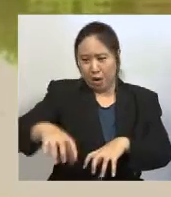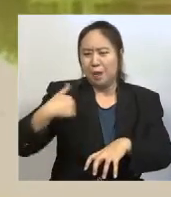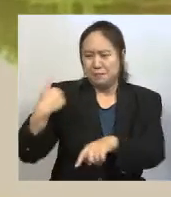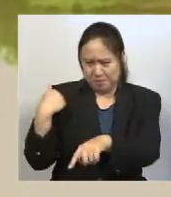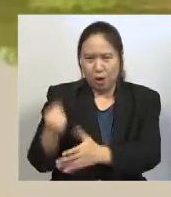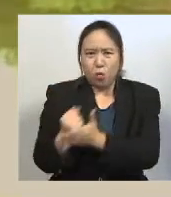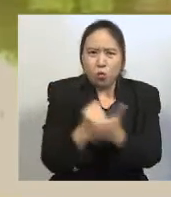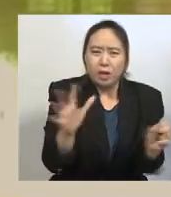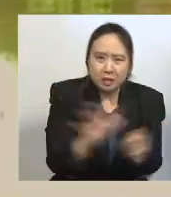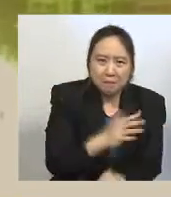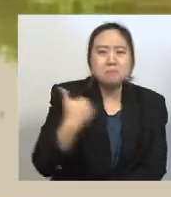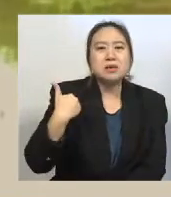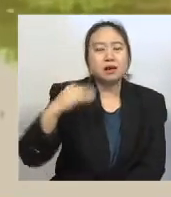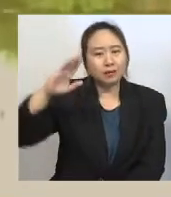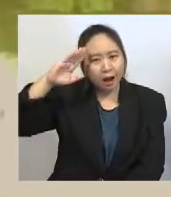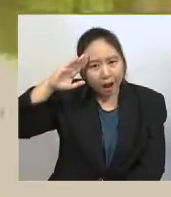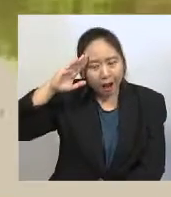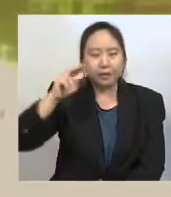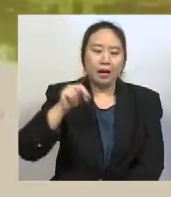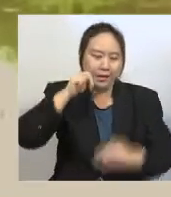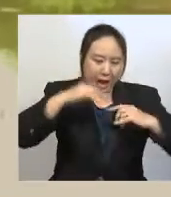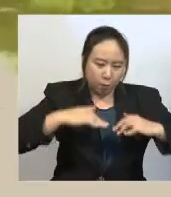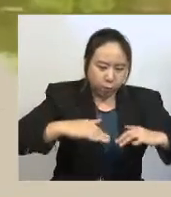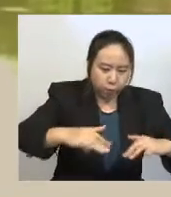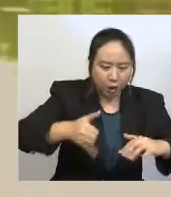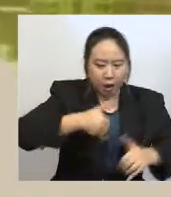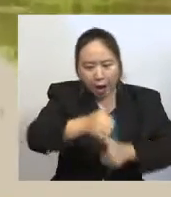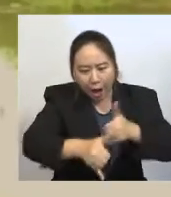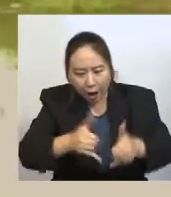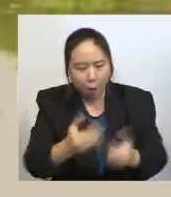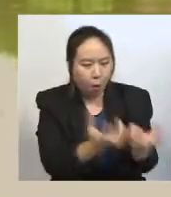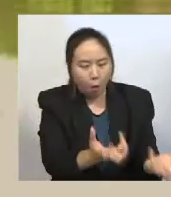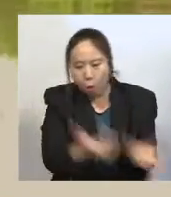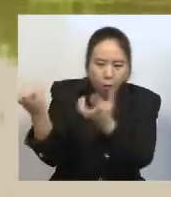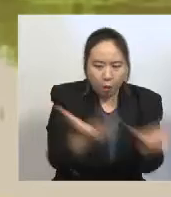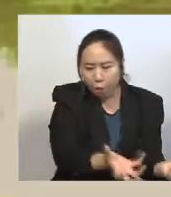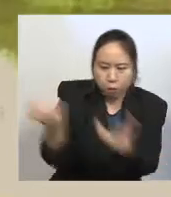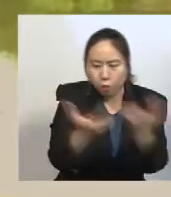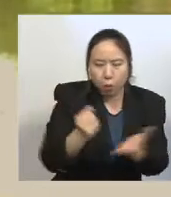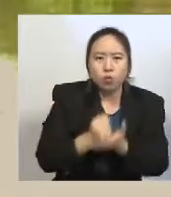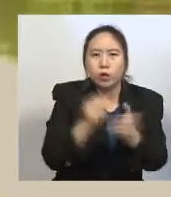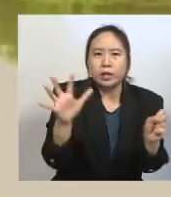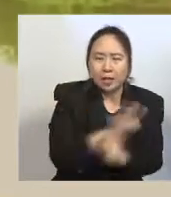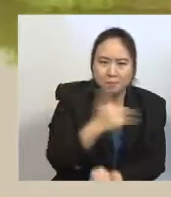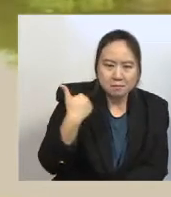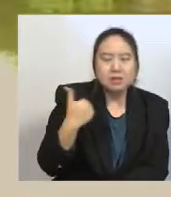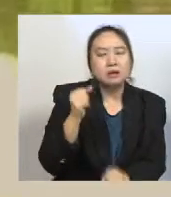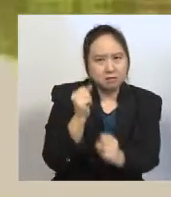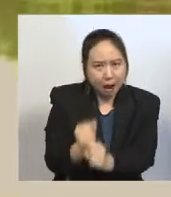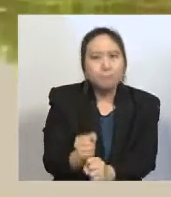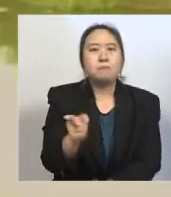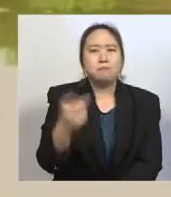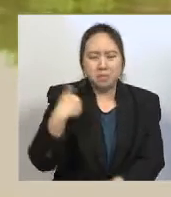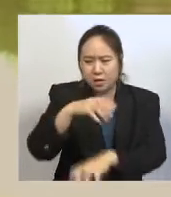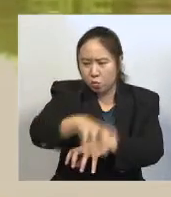ที่คือทหารทำลุยน้ำลุยท่าเต็มแบกของแบกอะไรให้ปลาให้ต่างๆครับกำลังเสื้อผ้าก็ทำก็มีหลายหน่วย